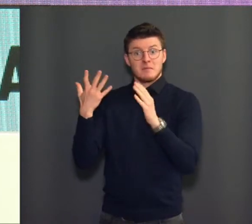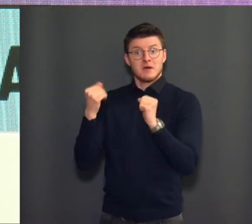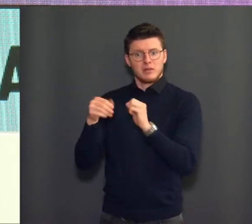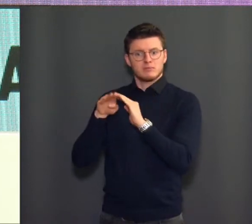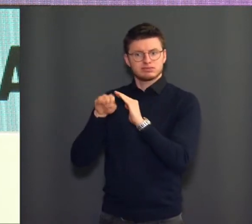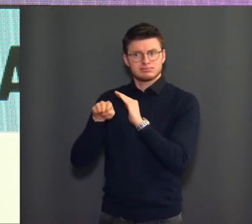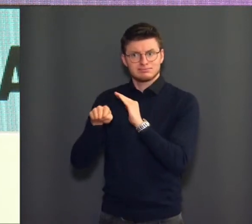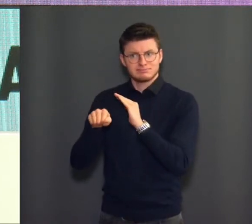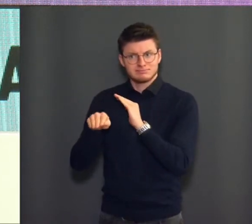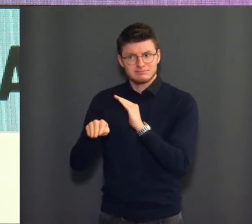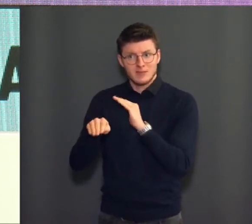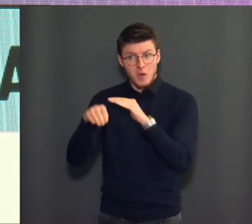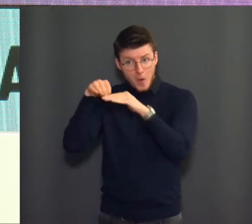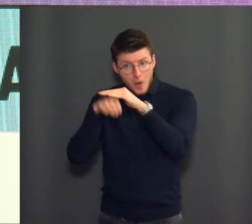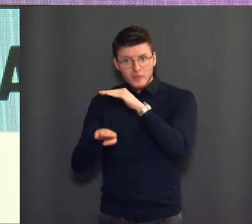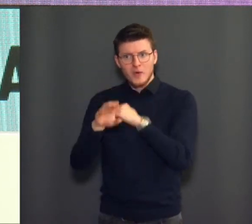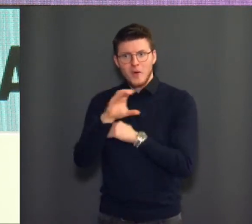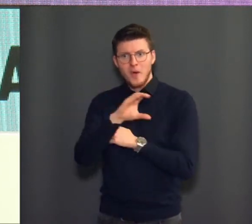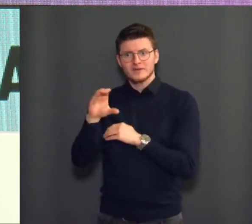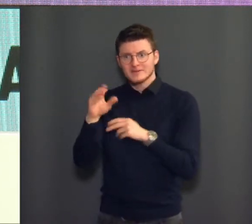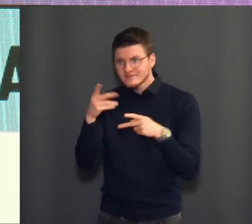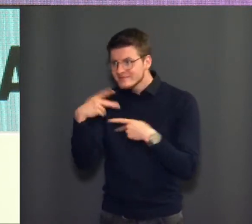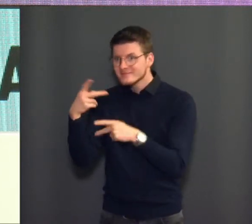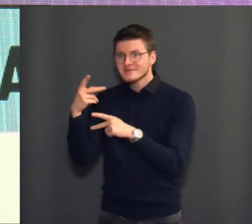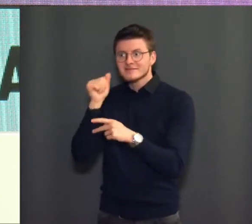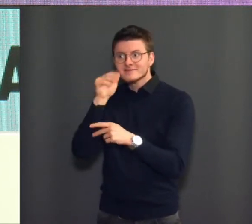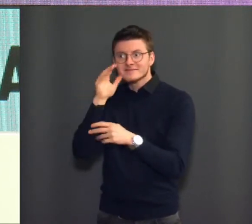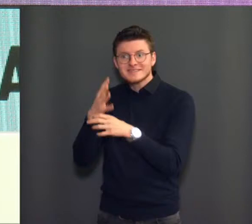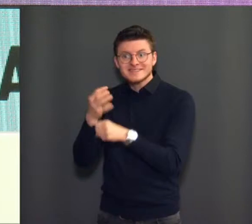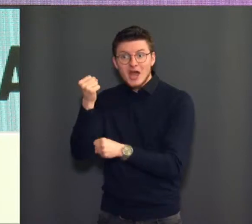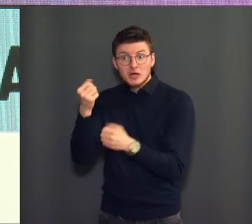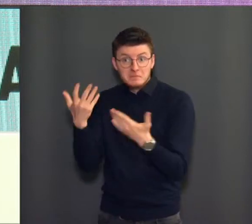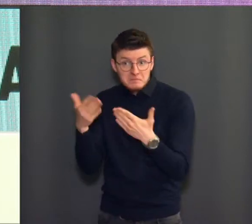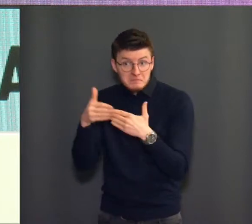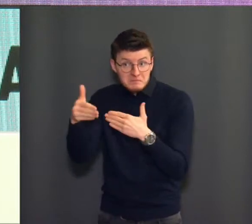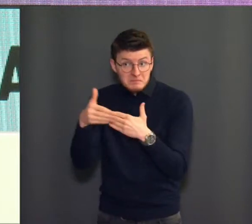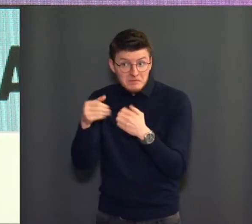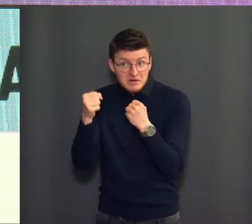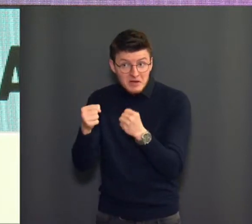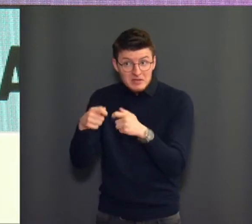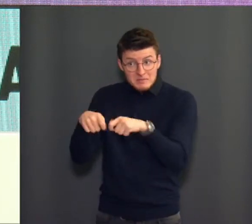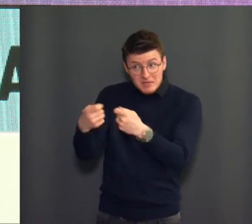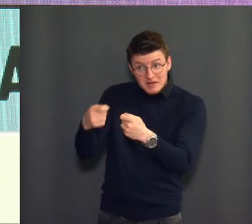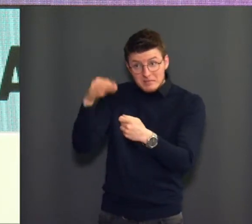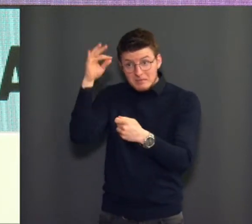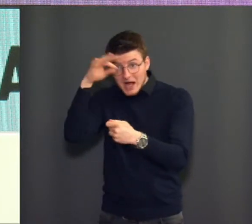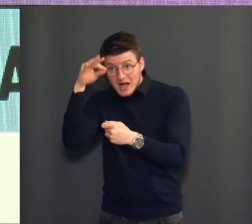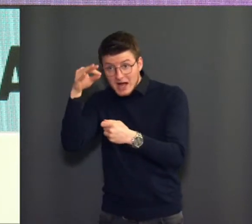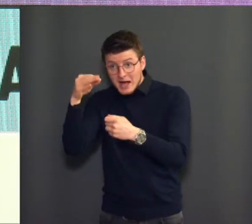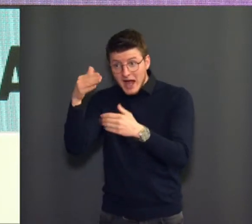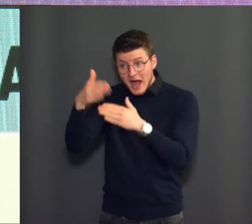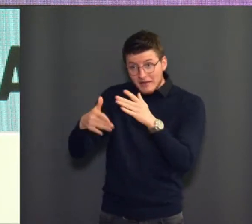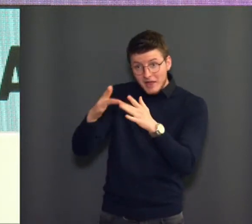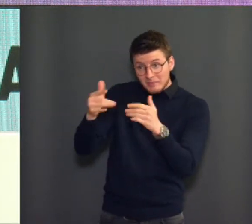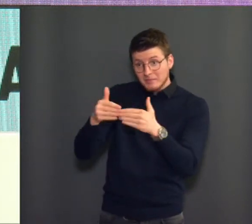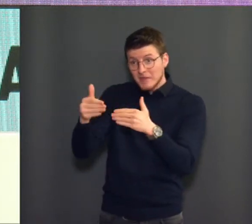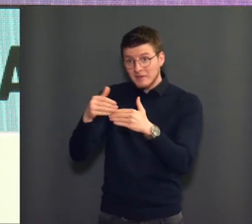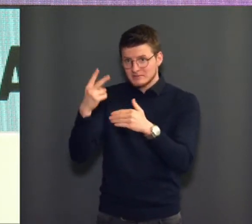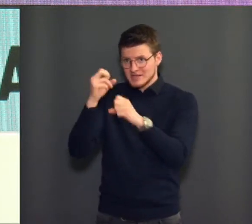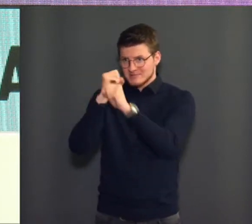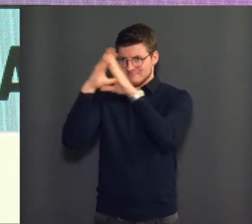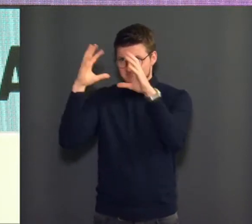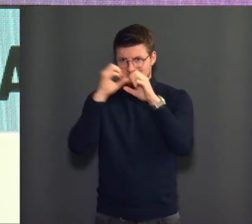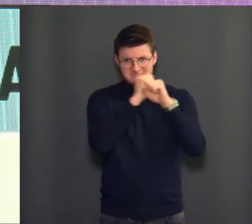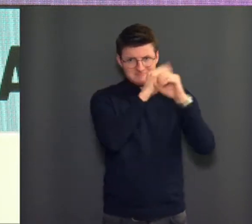100 opnames per dag tegen begin mei, eind april. En dit hangt vooral af van de mate waarin de